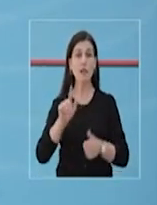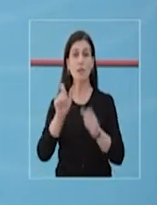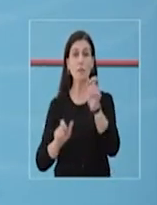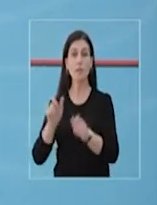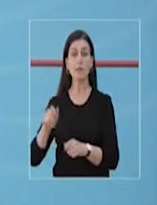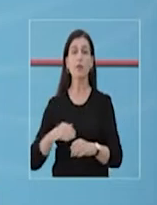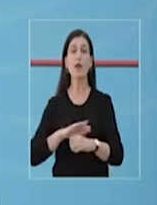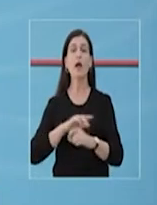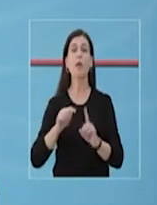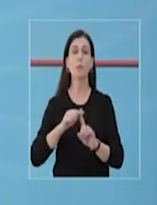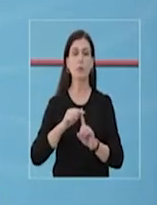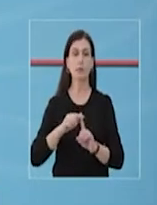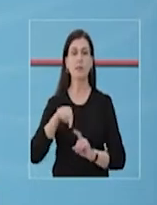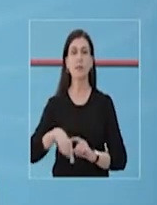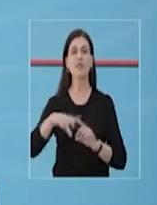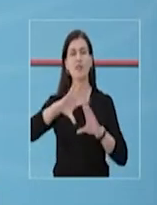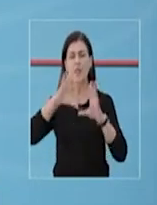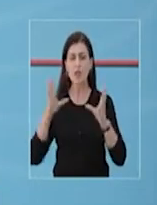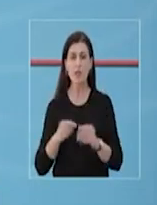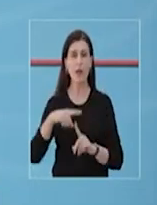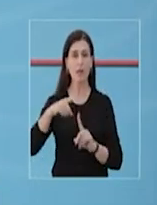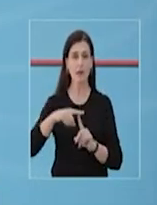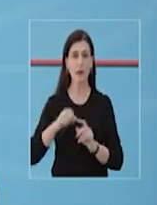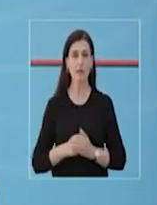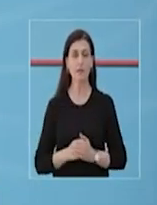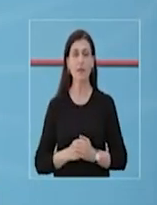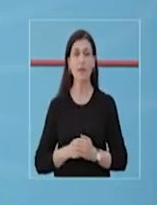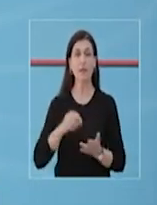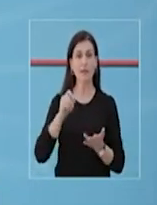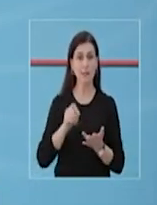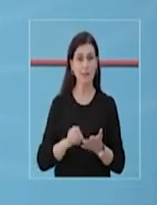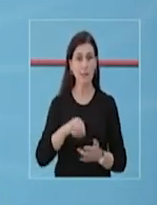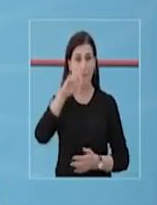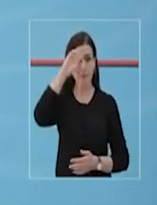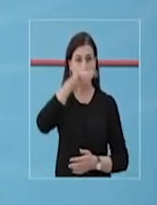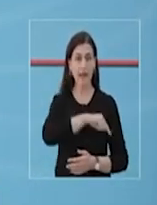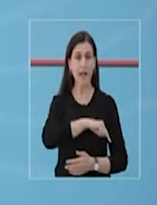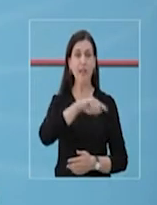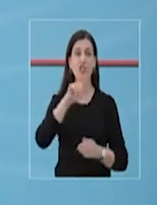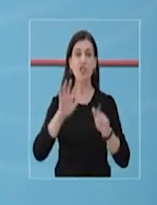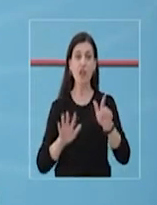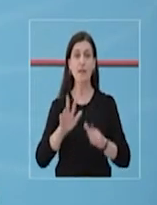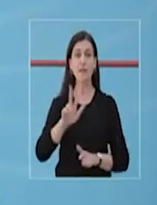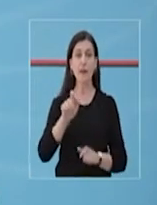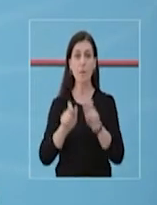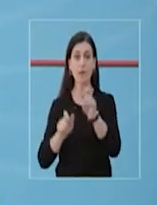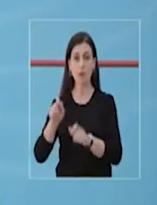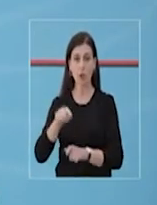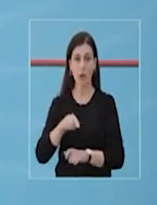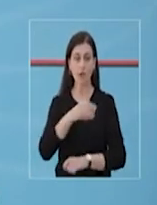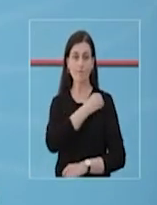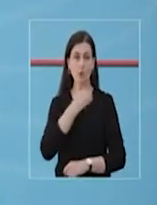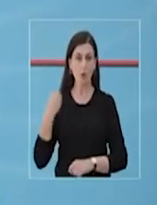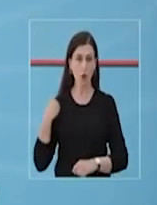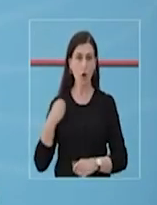pozitive, të gjitha në Tiranë. Janë testuar në total gjatë 24 orëve të fundit 73 personel shëndetësor, nga të